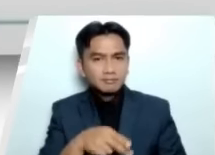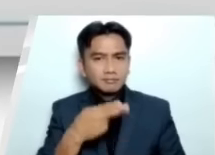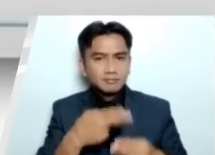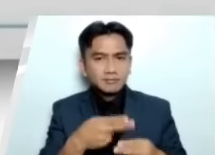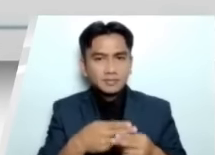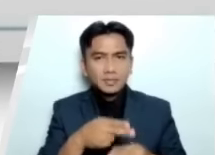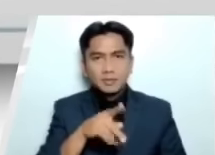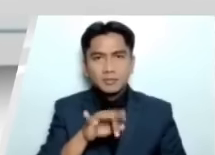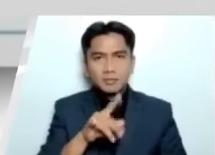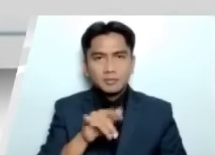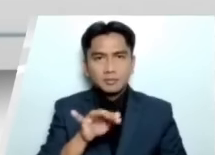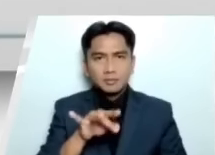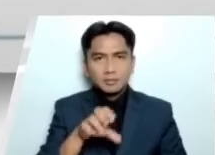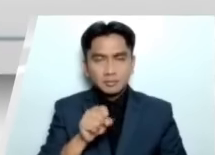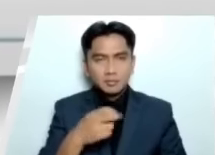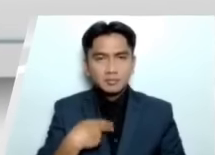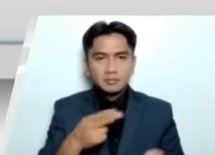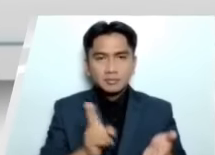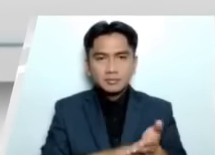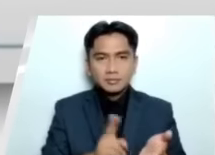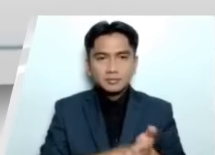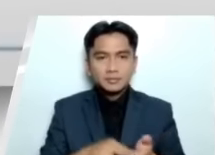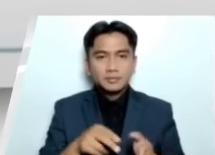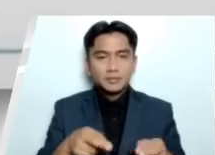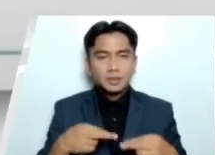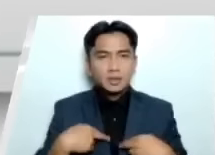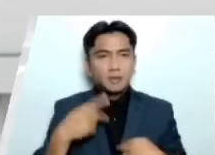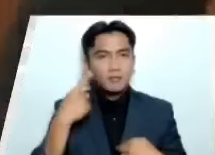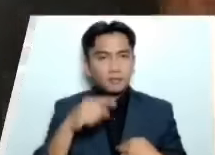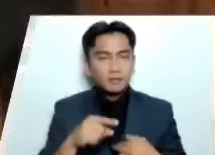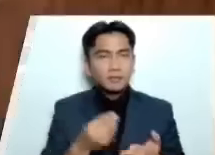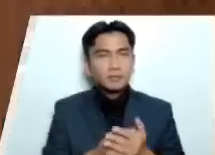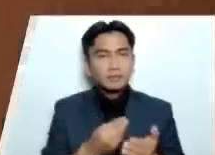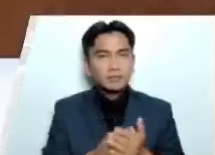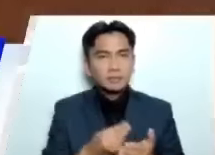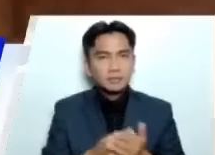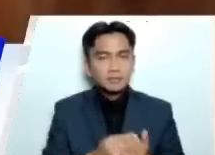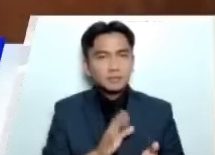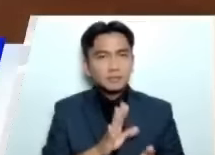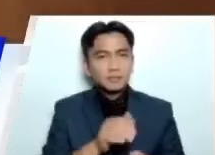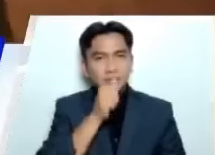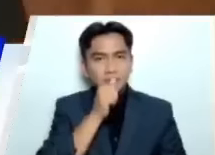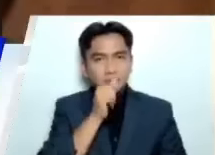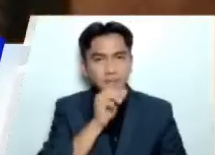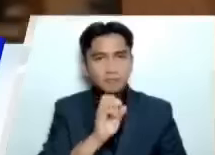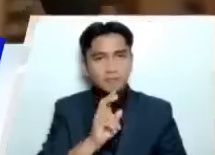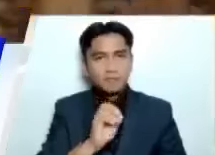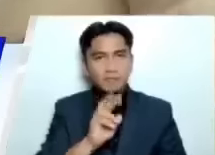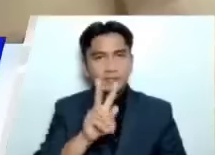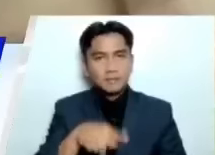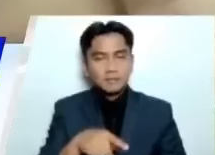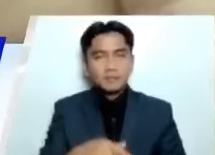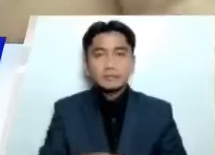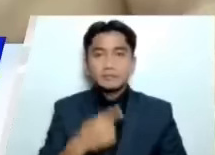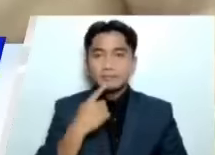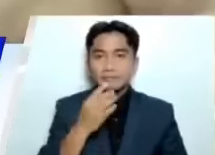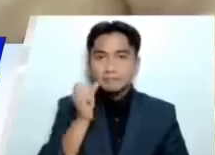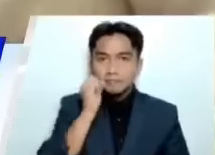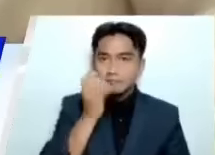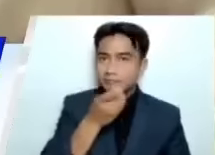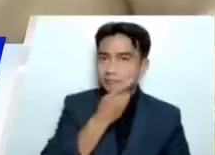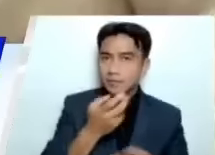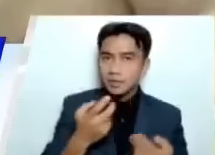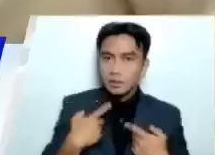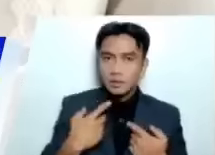na nakapirma sa acknowledgement receipt para sa pondo ng OVP. Kasunod ng mga pahayag ni VP Sara, tinawag siya ng DOJ